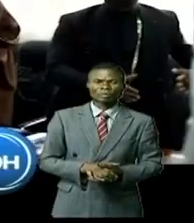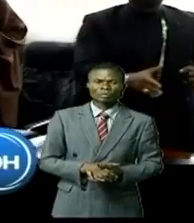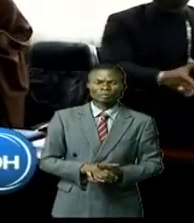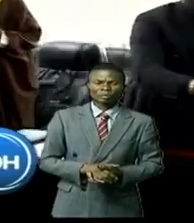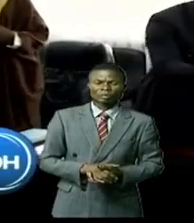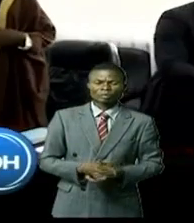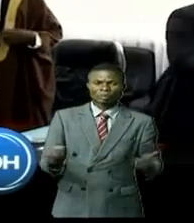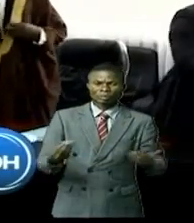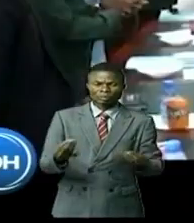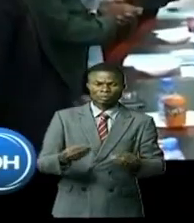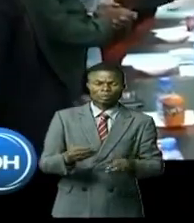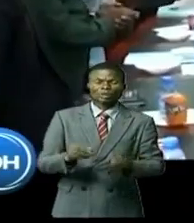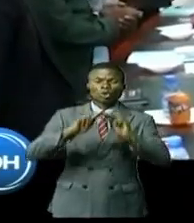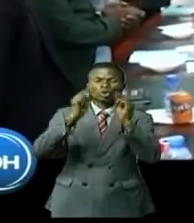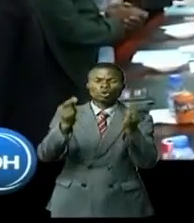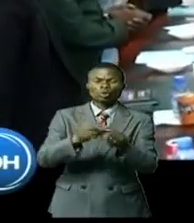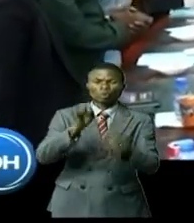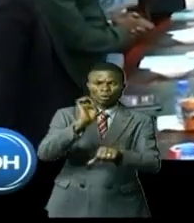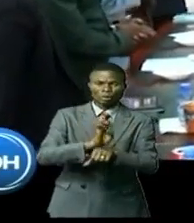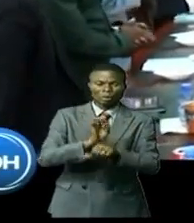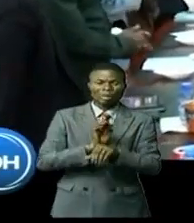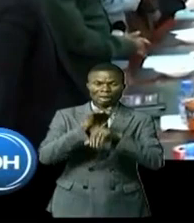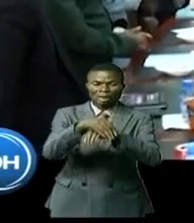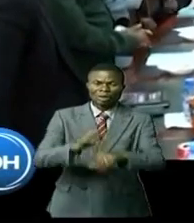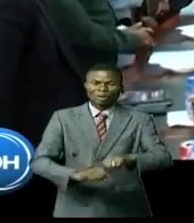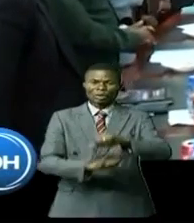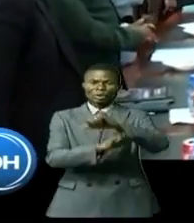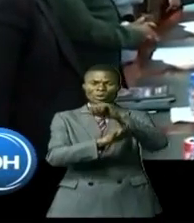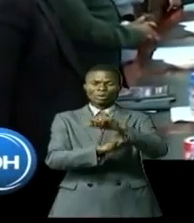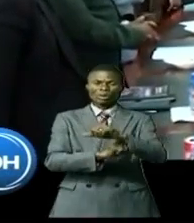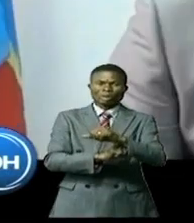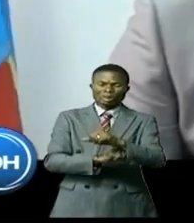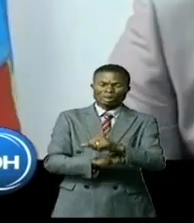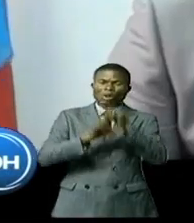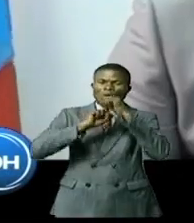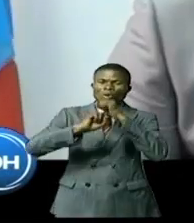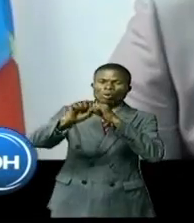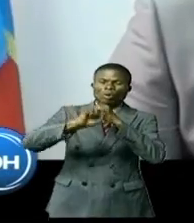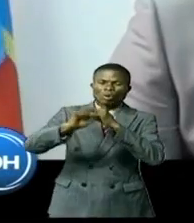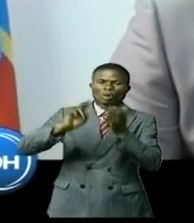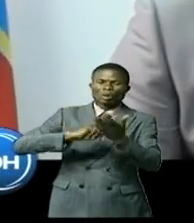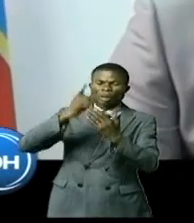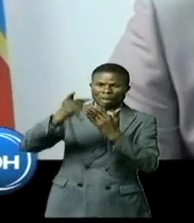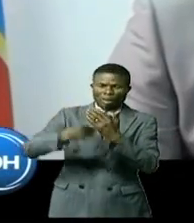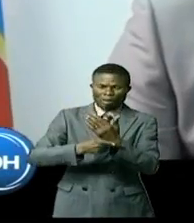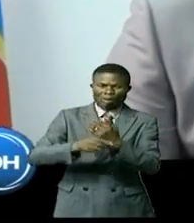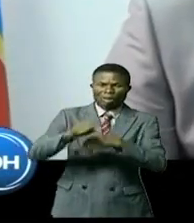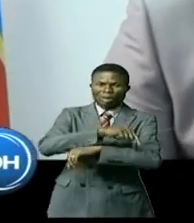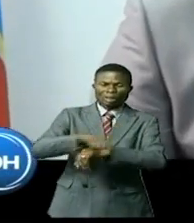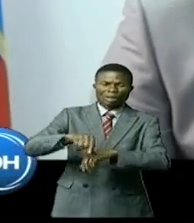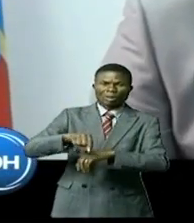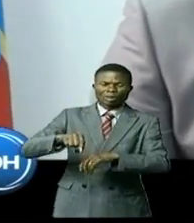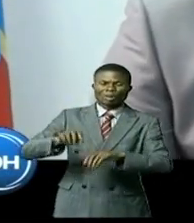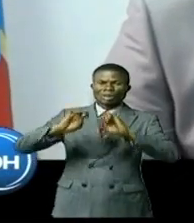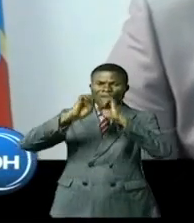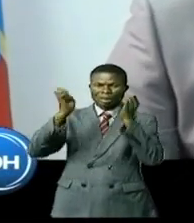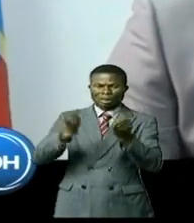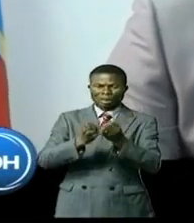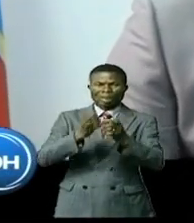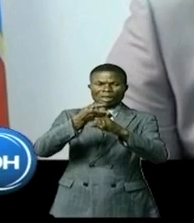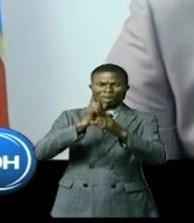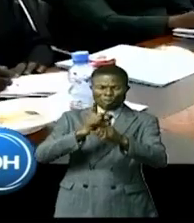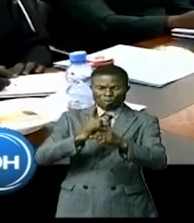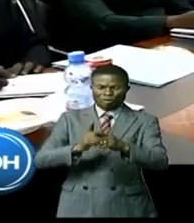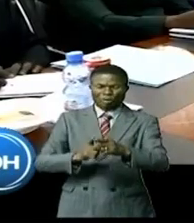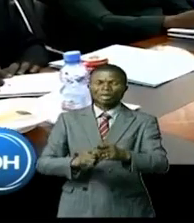chefs de confession religieuse s'engagent à soutenir et à vulgariser les réformes de l'administration publique entreprises par le vice-premier ministre,